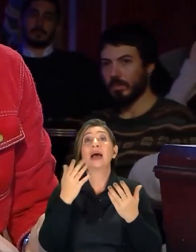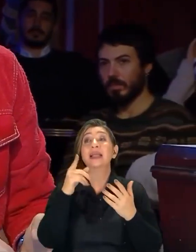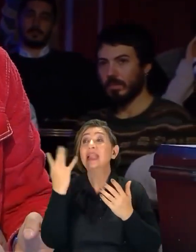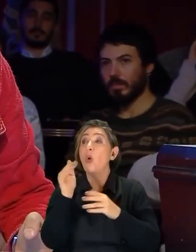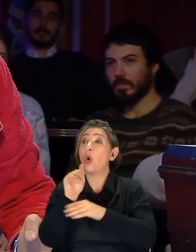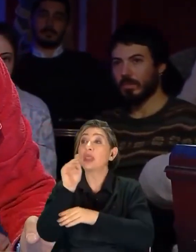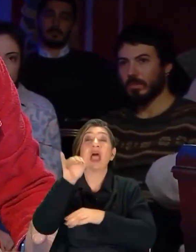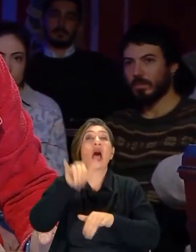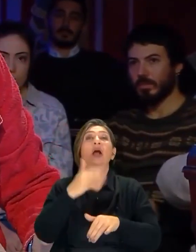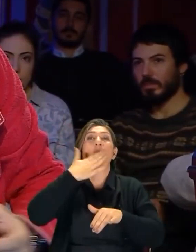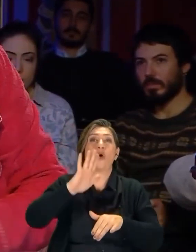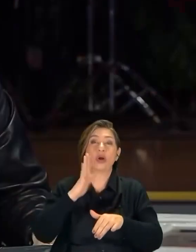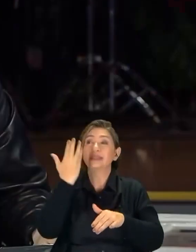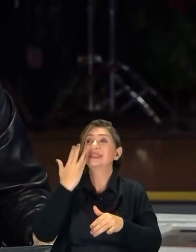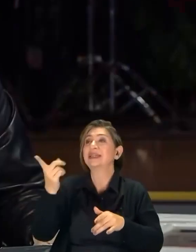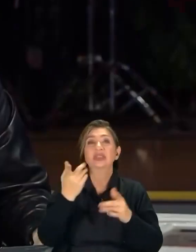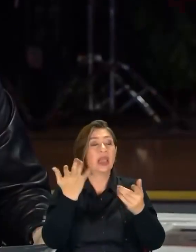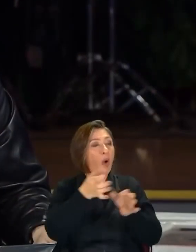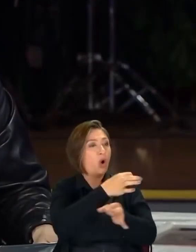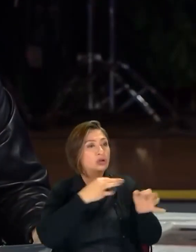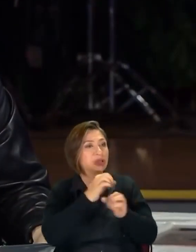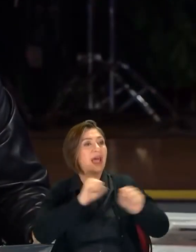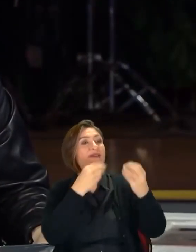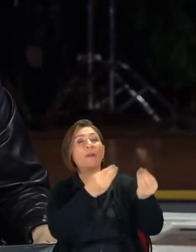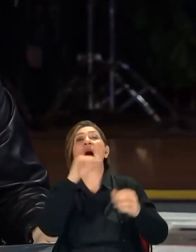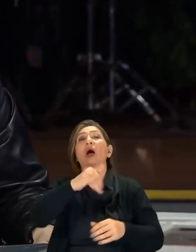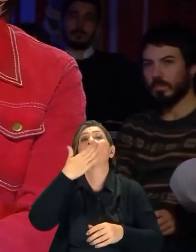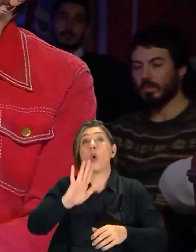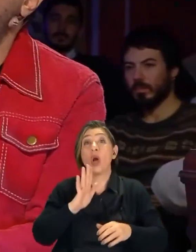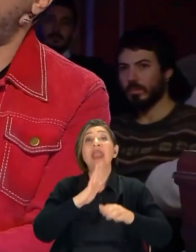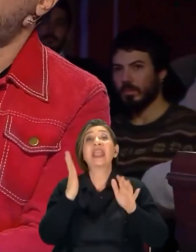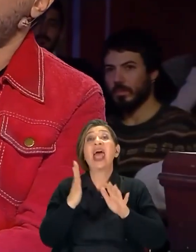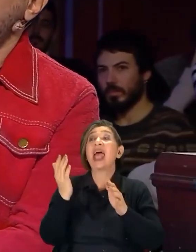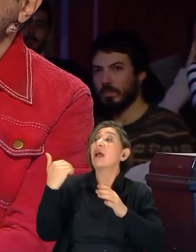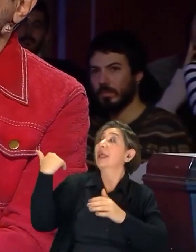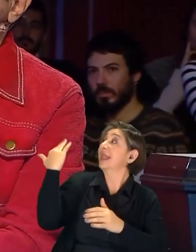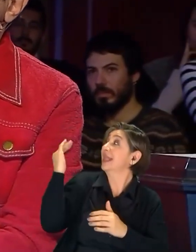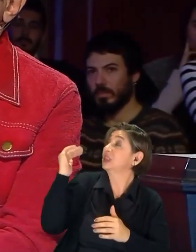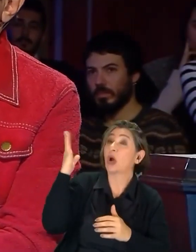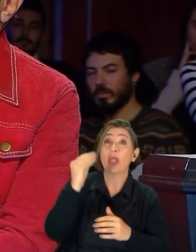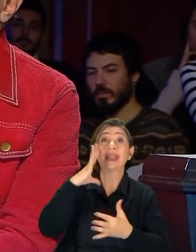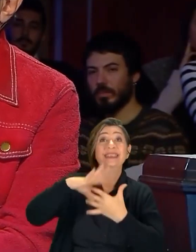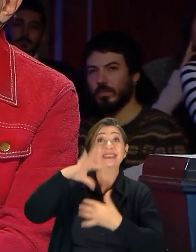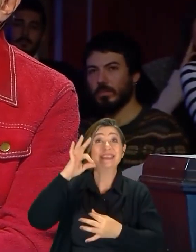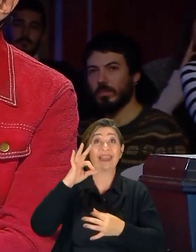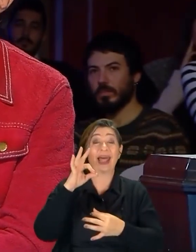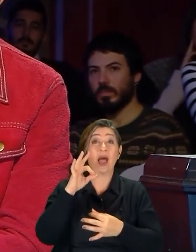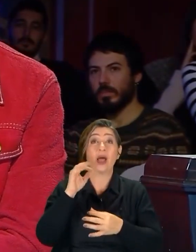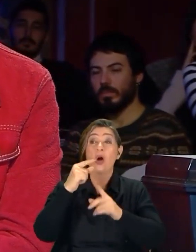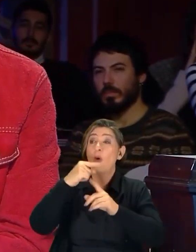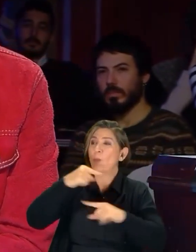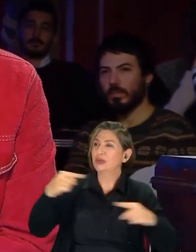onlara Yaşatmaya hakkın var var ne seyircilere ne de organizatör Yaşatmaya hakkım var ne de arkadan gelen H insanlara